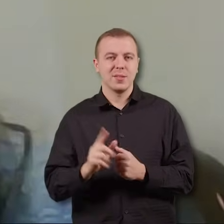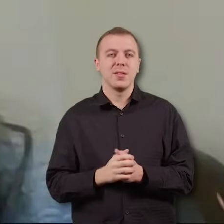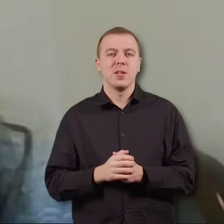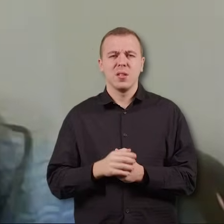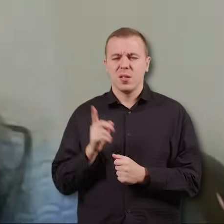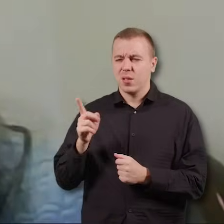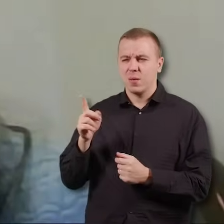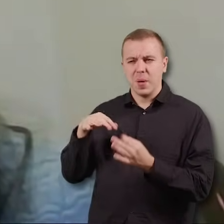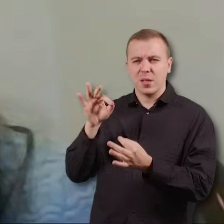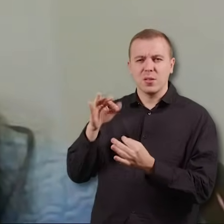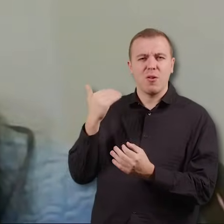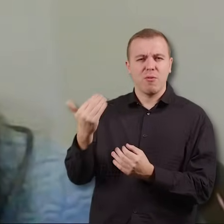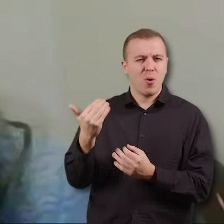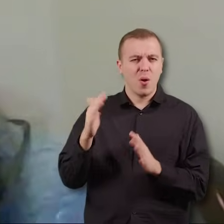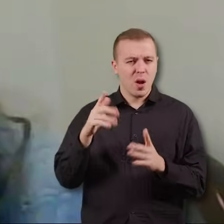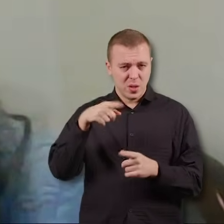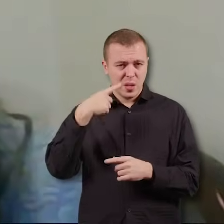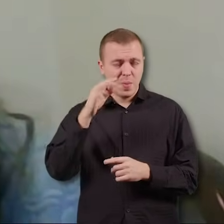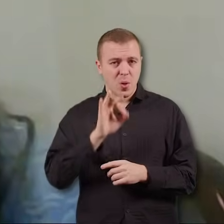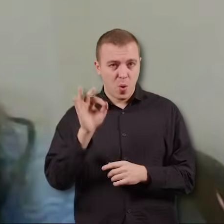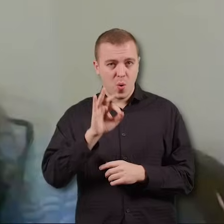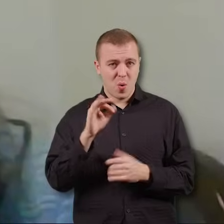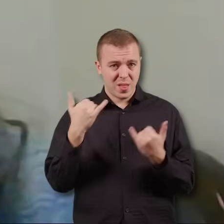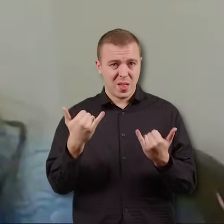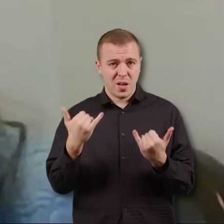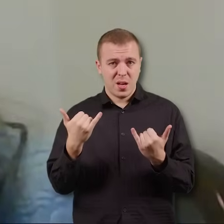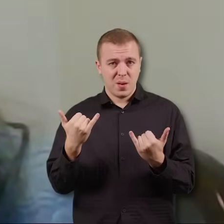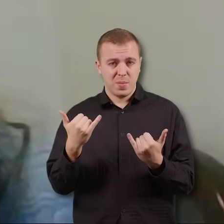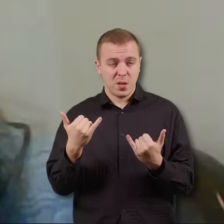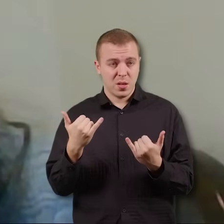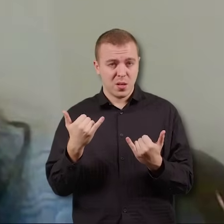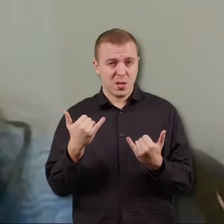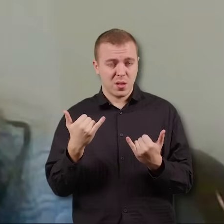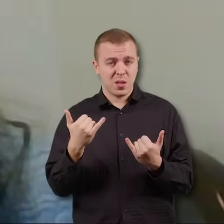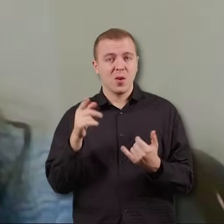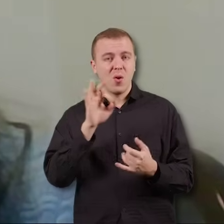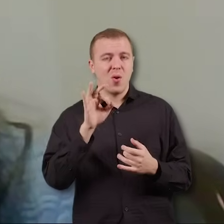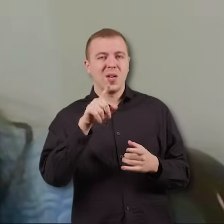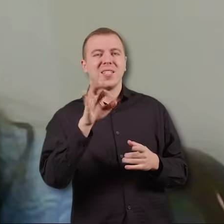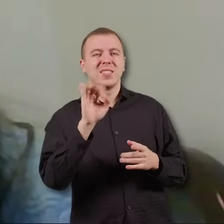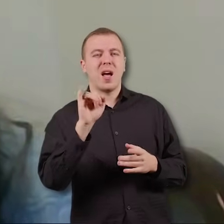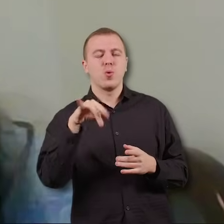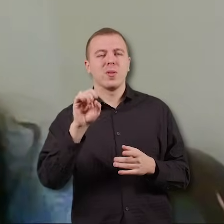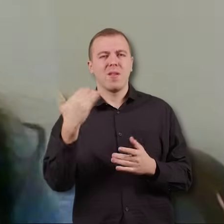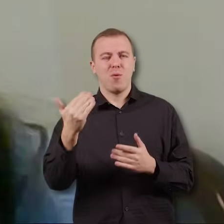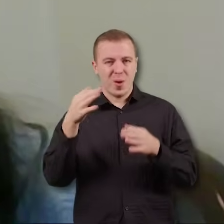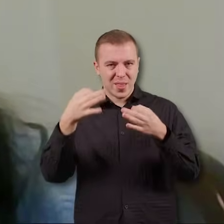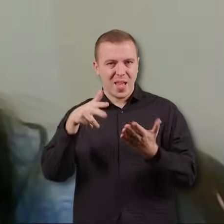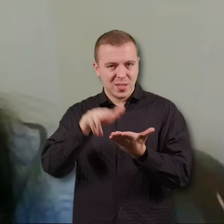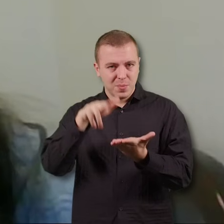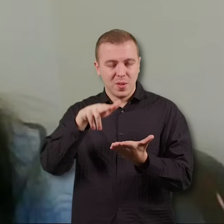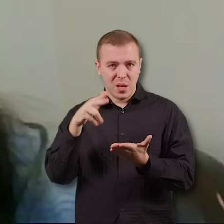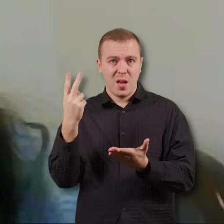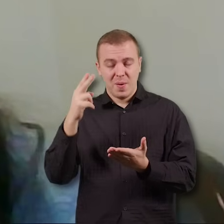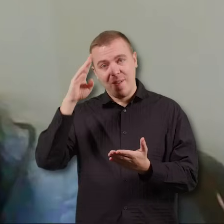Patikslinkit vienos lyties partnerystę. Tai čia jūs kalbat apie šitą dabar... Civilinės sąjungos įteisinimas, tos pačios